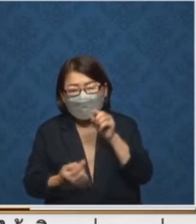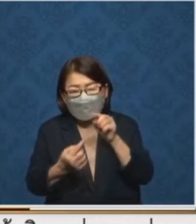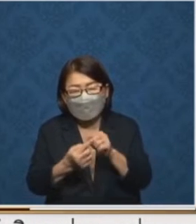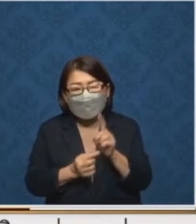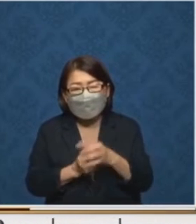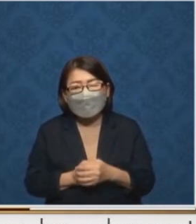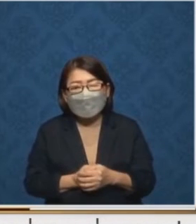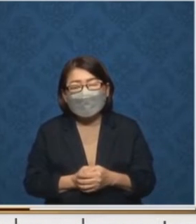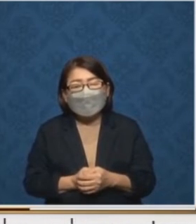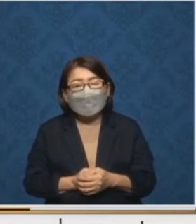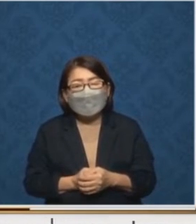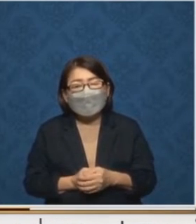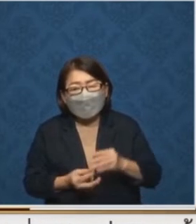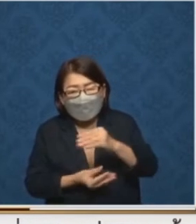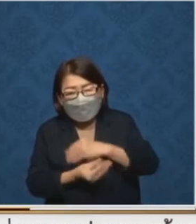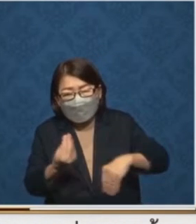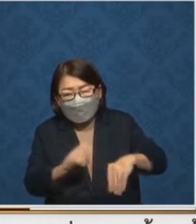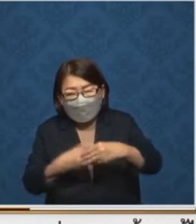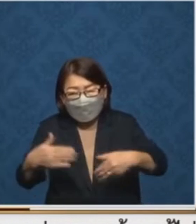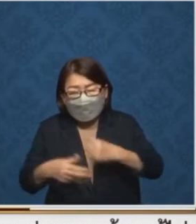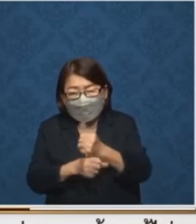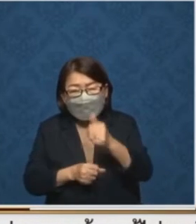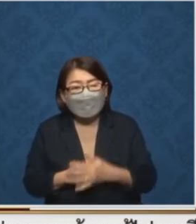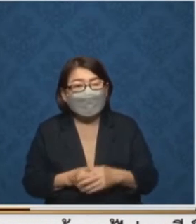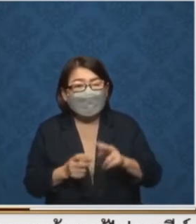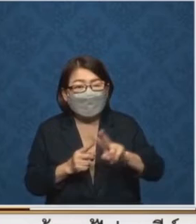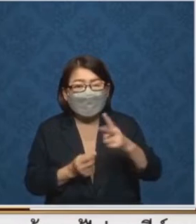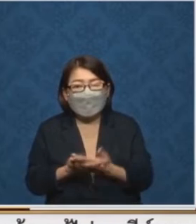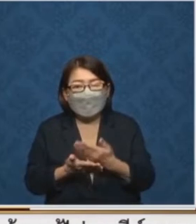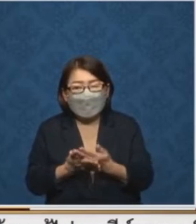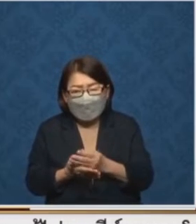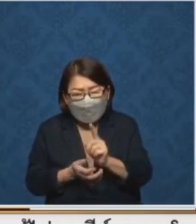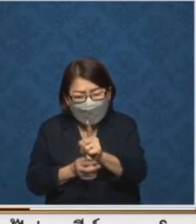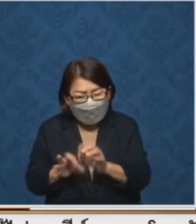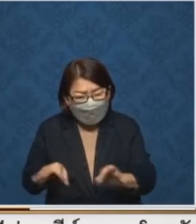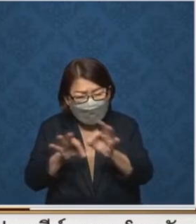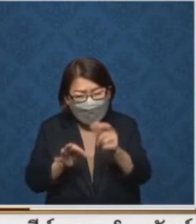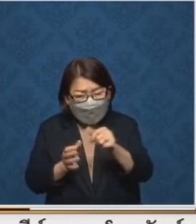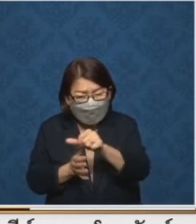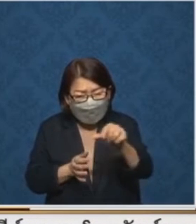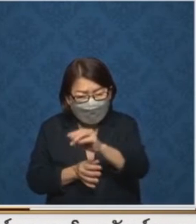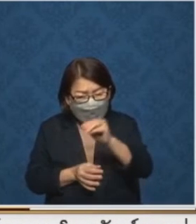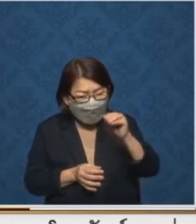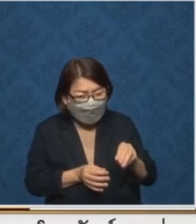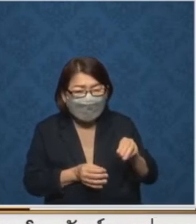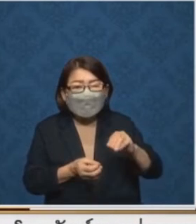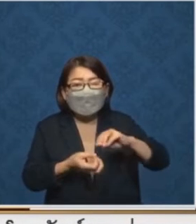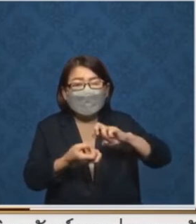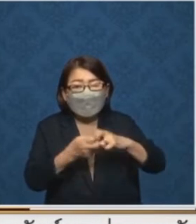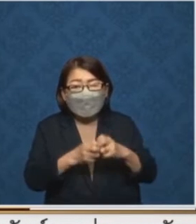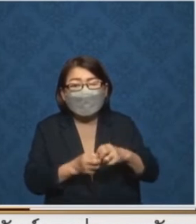ไม่ทำอะไรทงสิ้นตรงนี้ท่ไปดูนะ จึงก่อให้เกิดสลแผนหน้าครับนี่ครับ